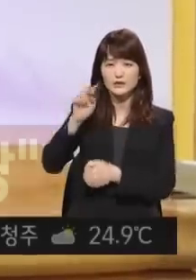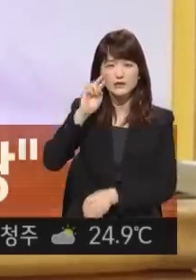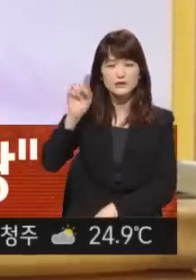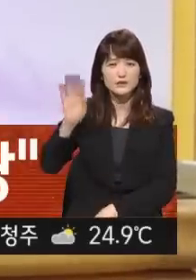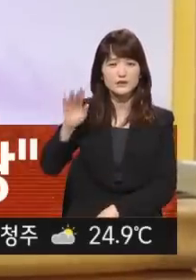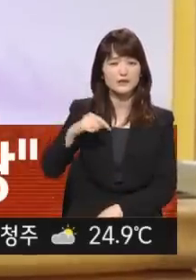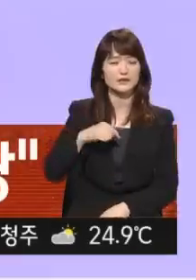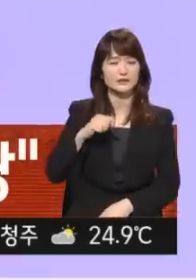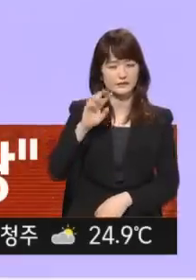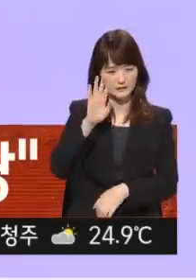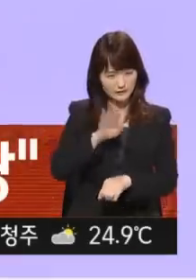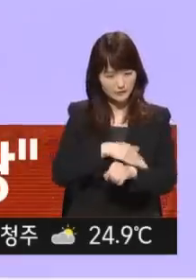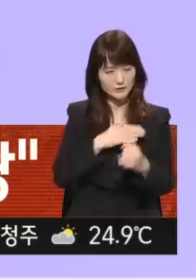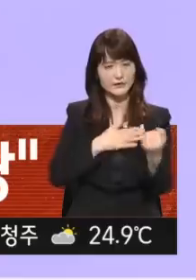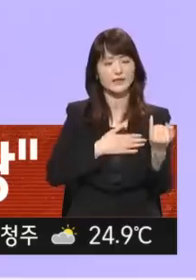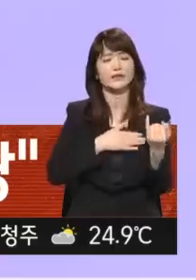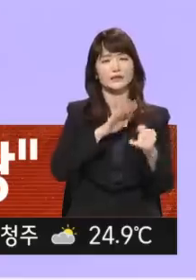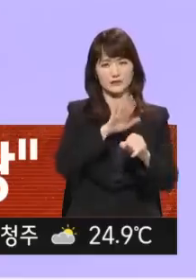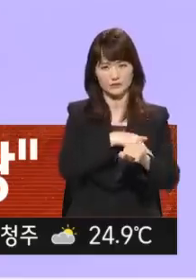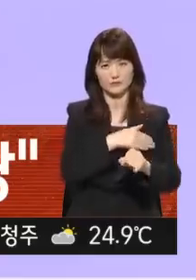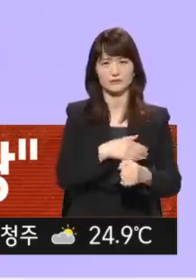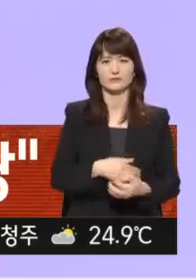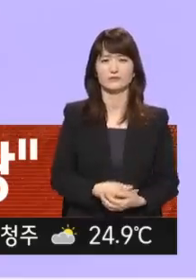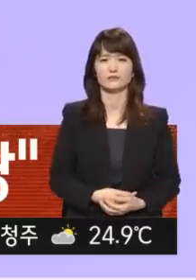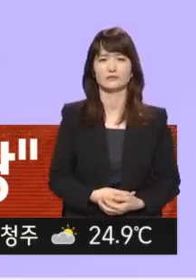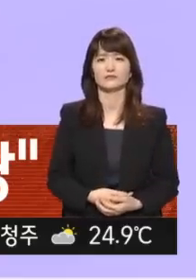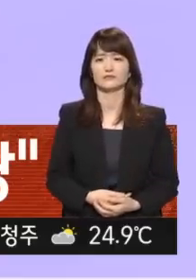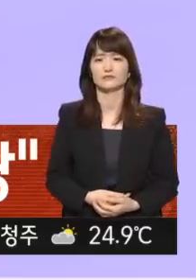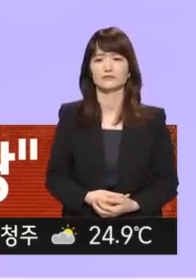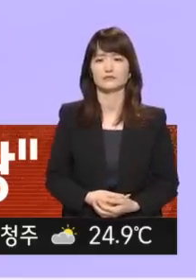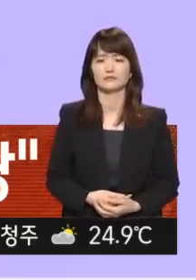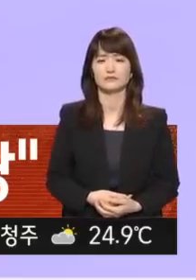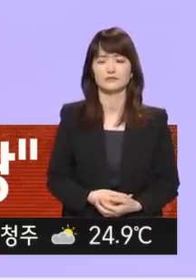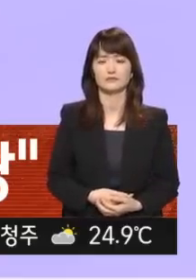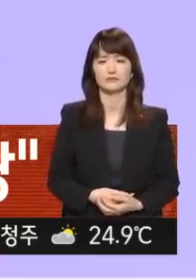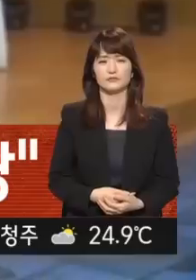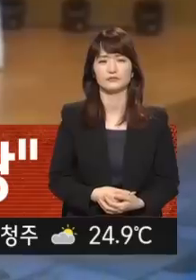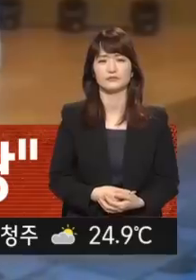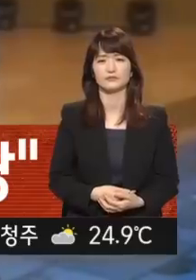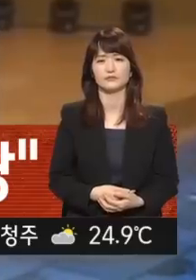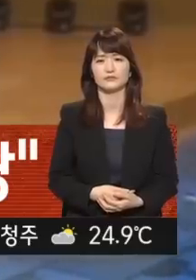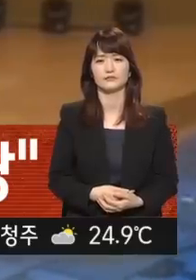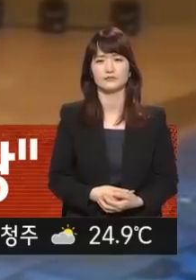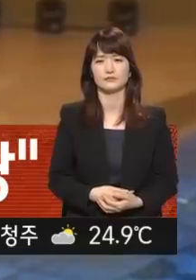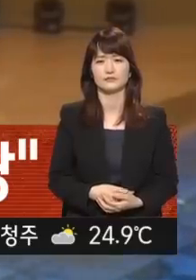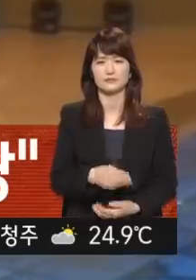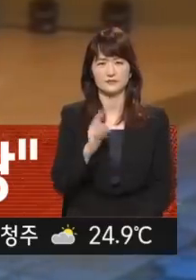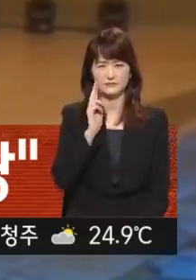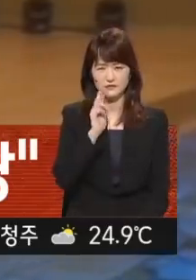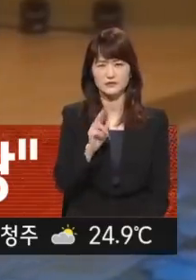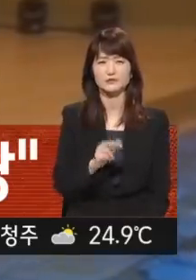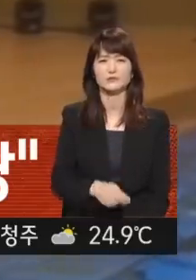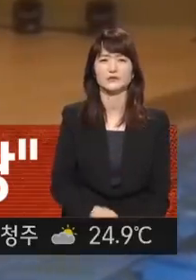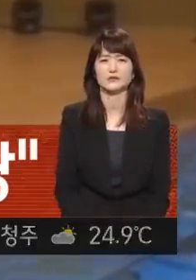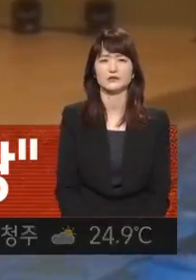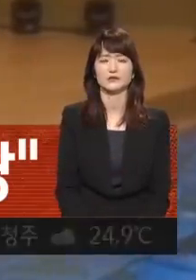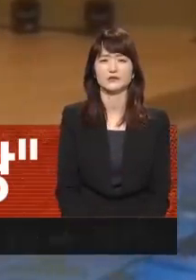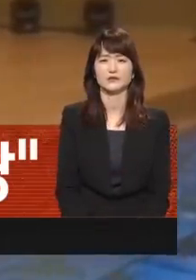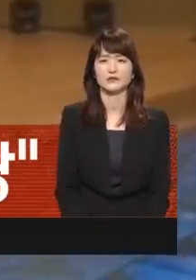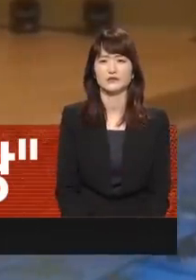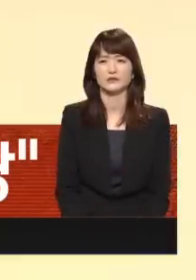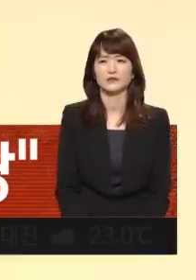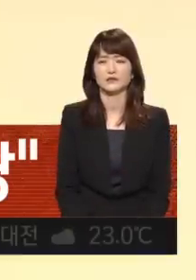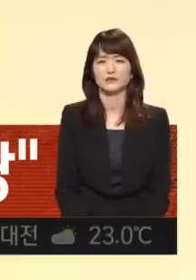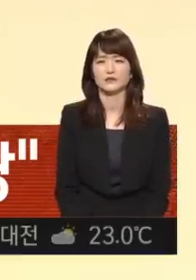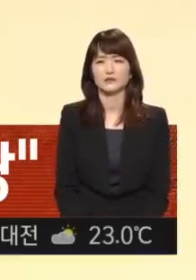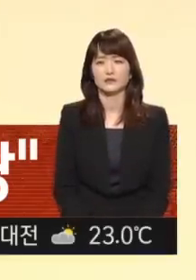제가 틀린 거라고 생각을 했다 이렇게 전했습니다 교수님 진짜 끔찍합니다 그냥 아 이게 뭐